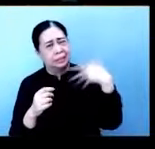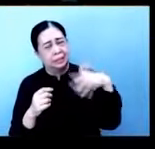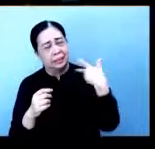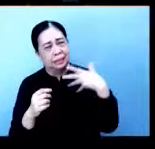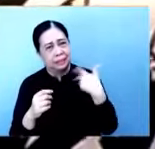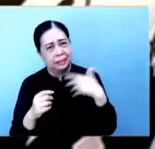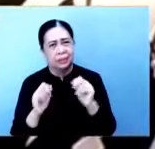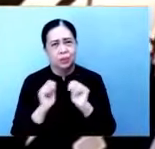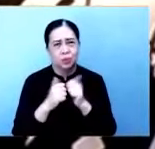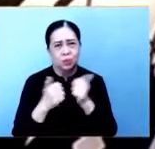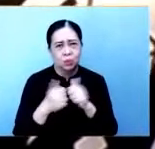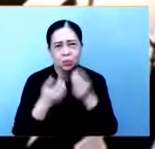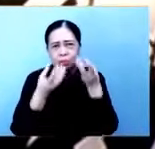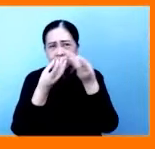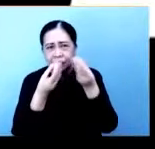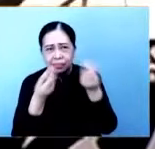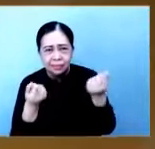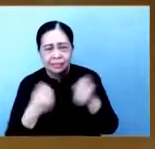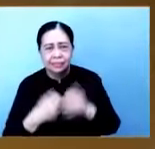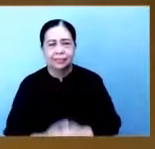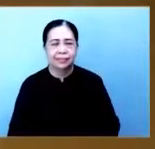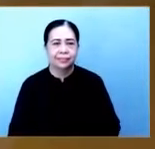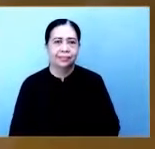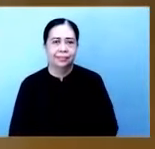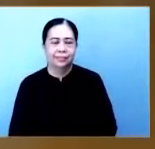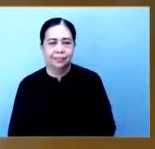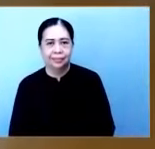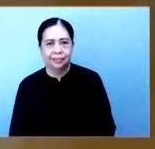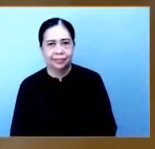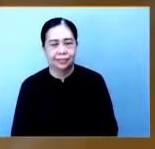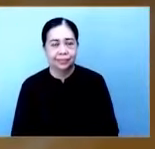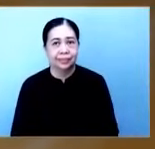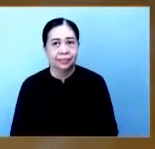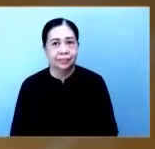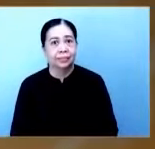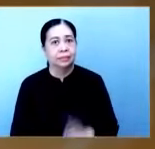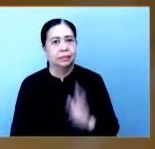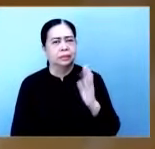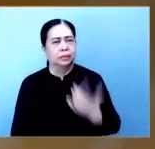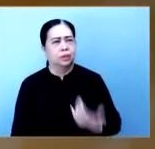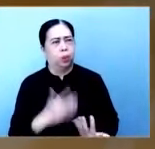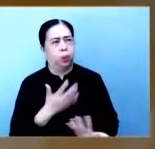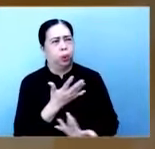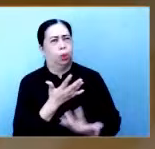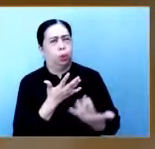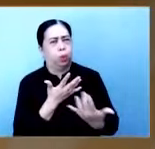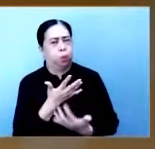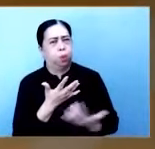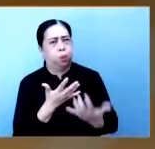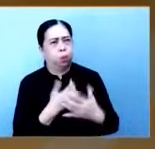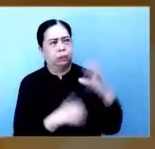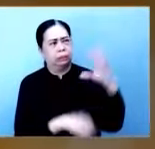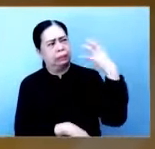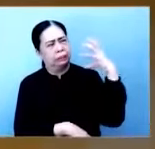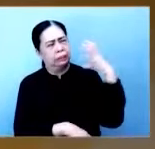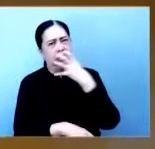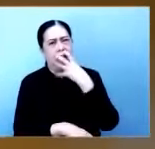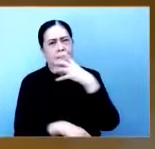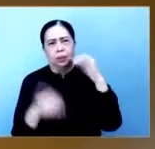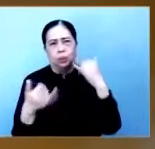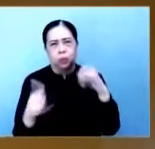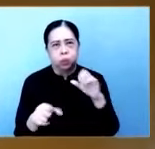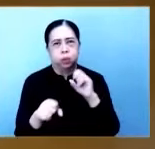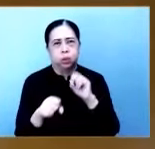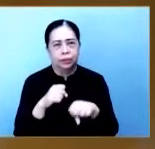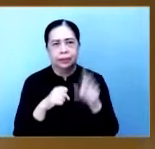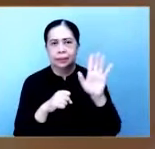nga ba matatakasan? Dahil parang apoy na raw ang ibinubuga ng electric fan ni Kuya, gayahin daw ang style